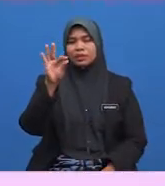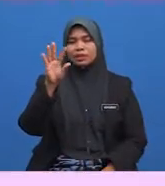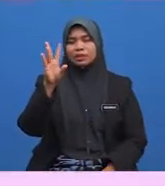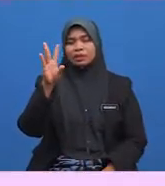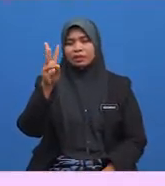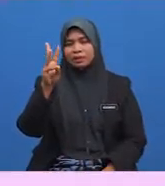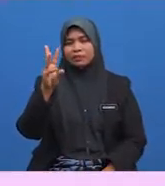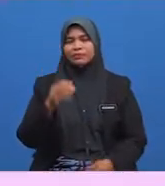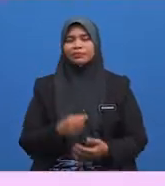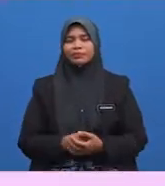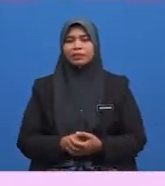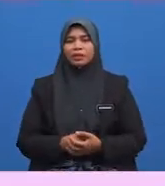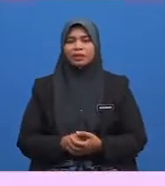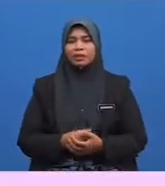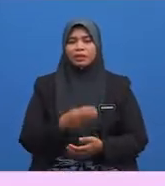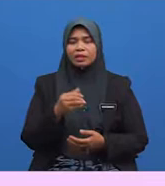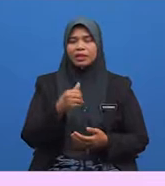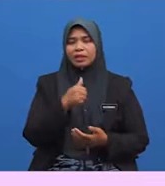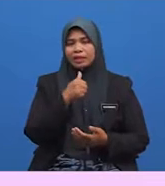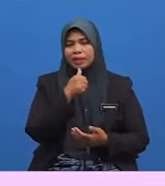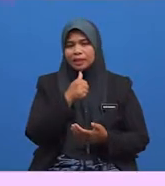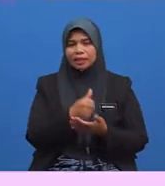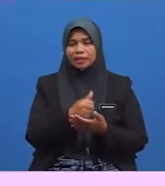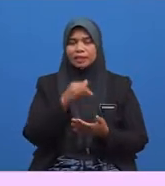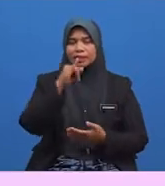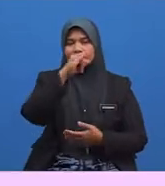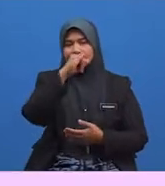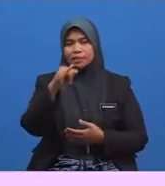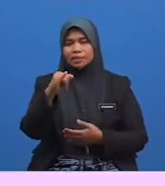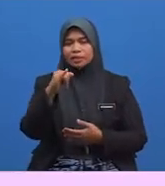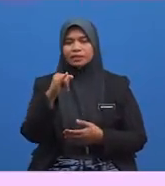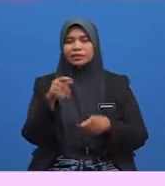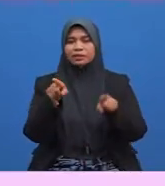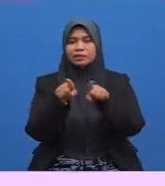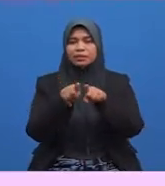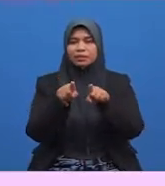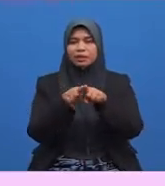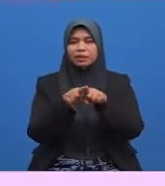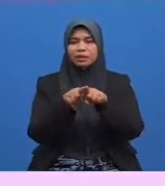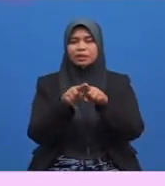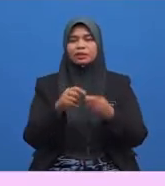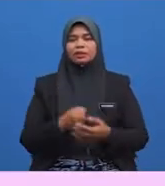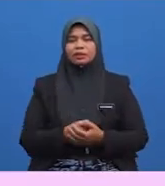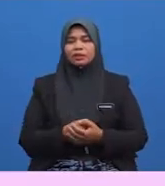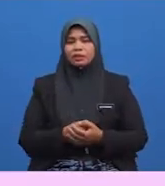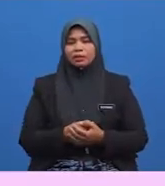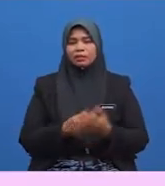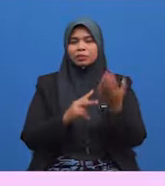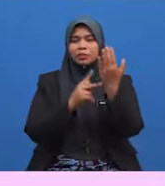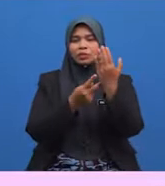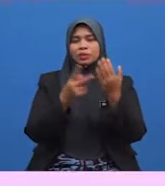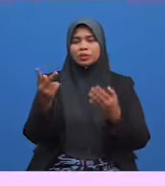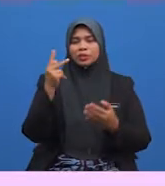196. Maka nilai J diperolehi dengan mencari punca kuasa 2,